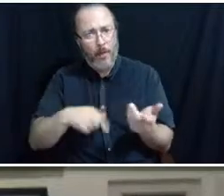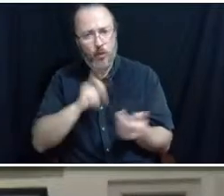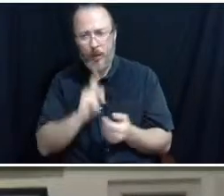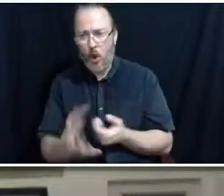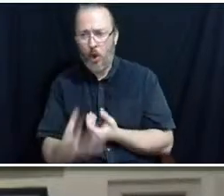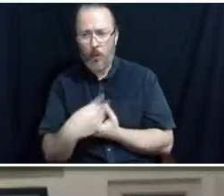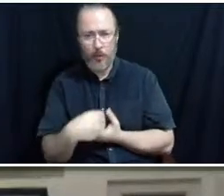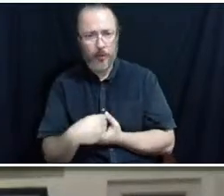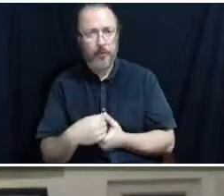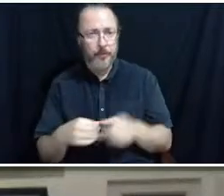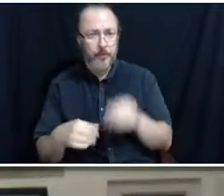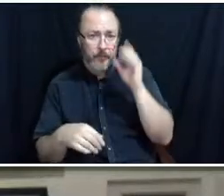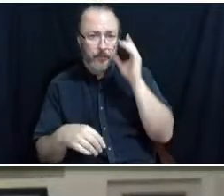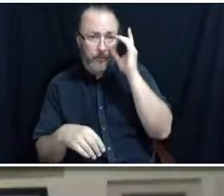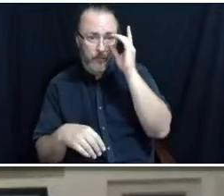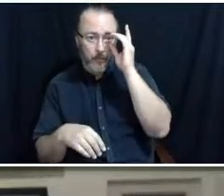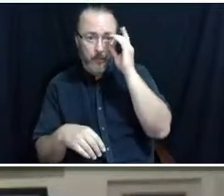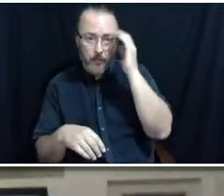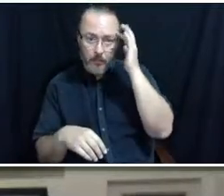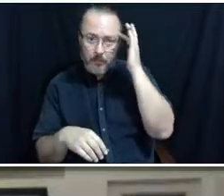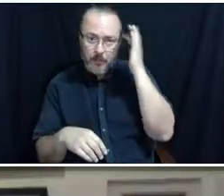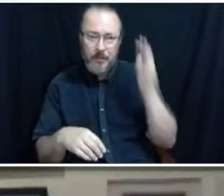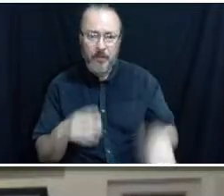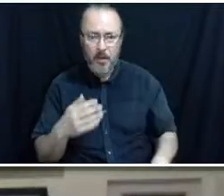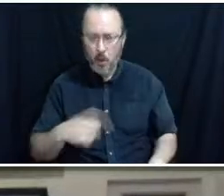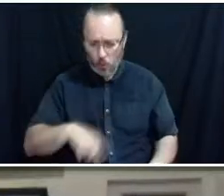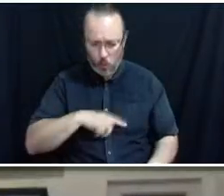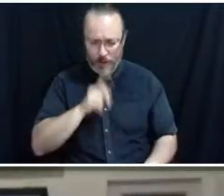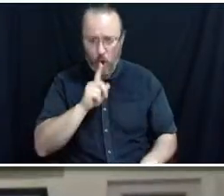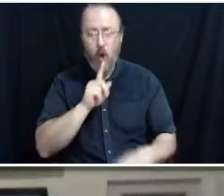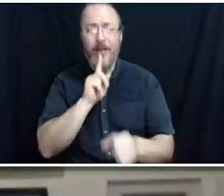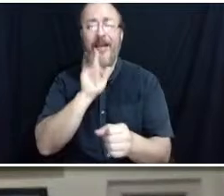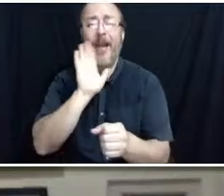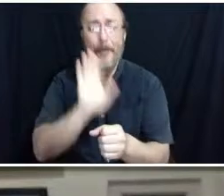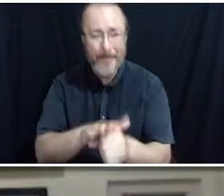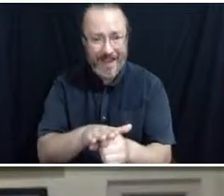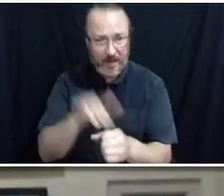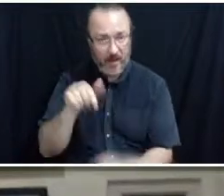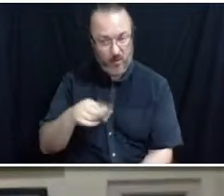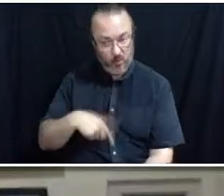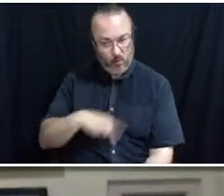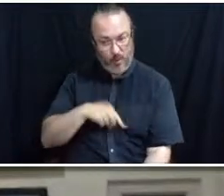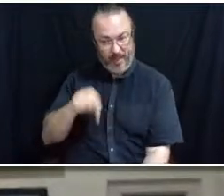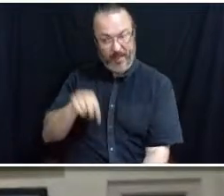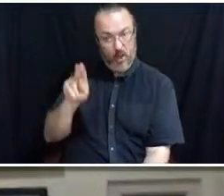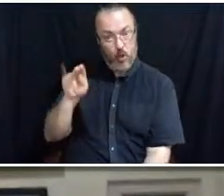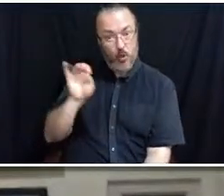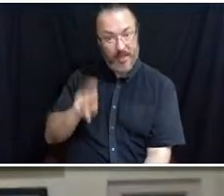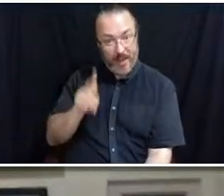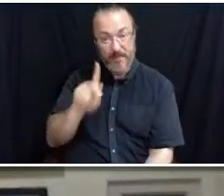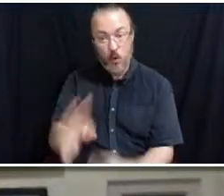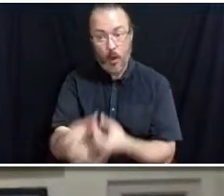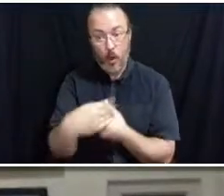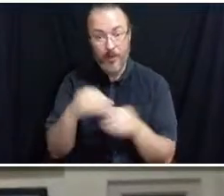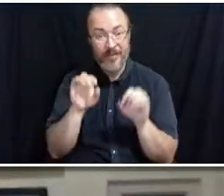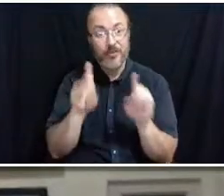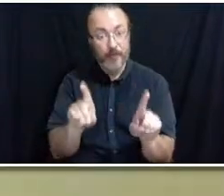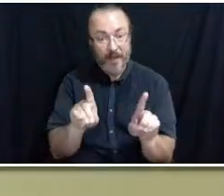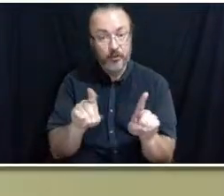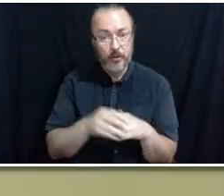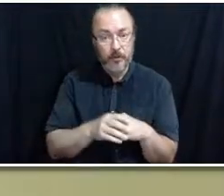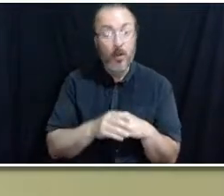la chance. L'Institut néo-zélandais pour l'éducation est un syndicat qui est très attaché à l'éducation